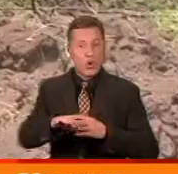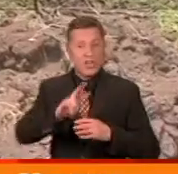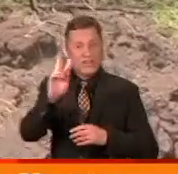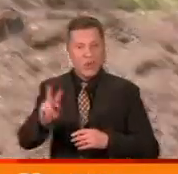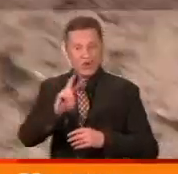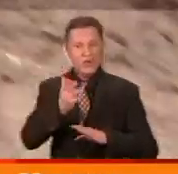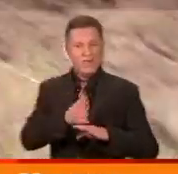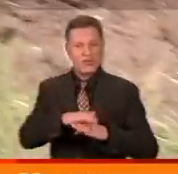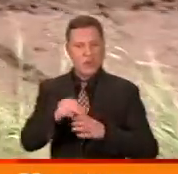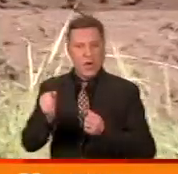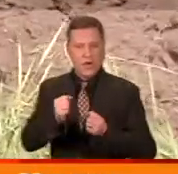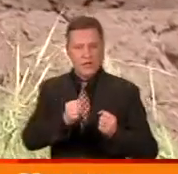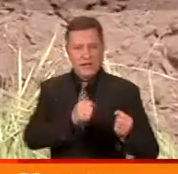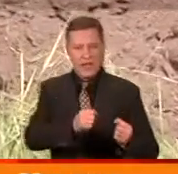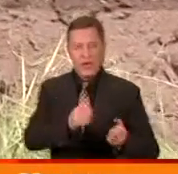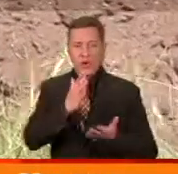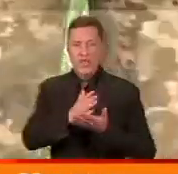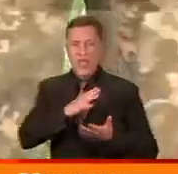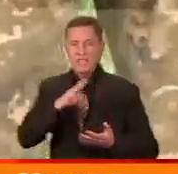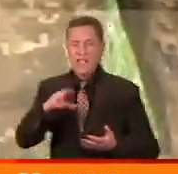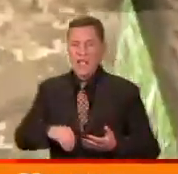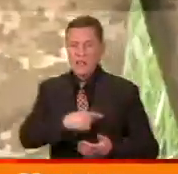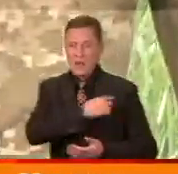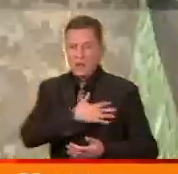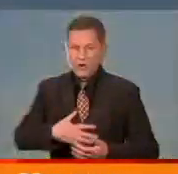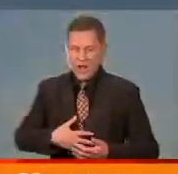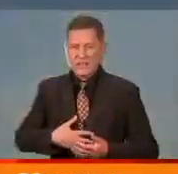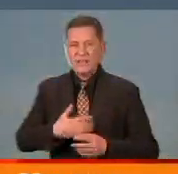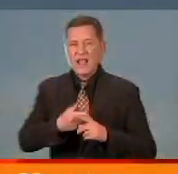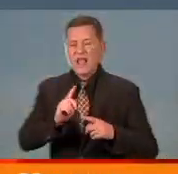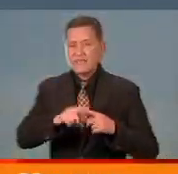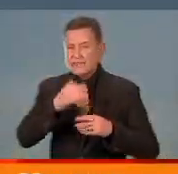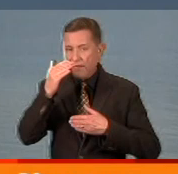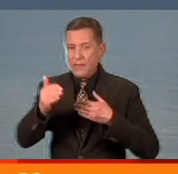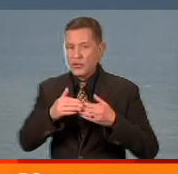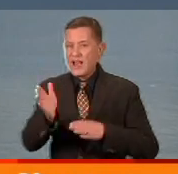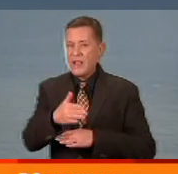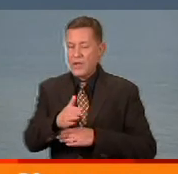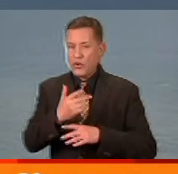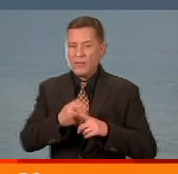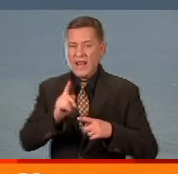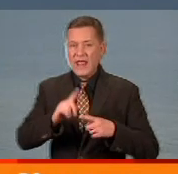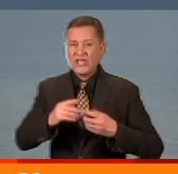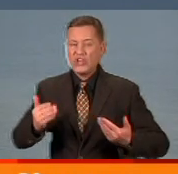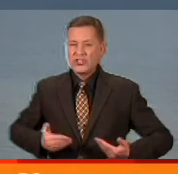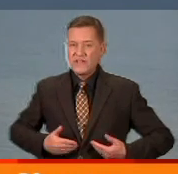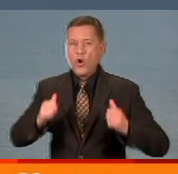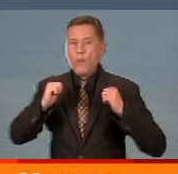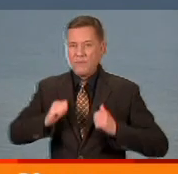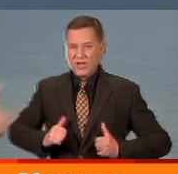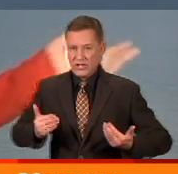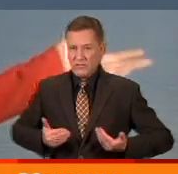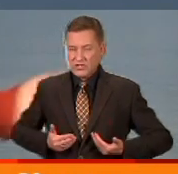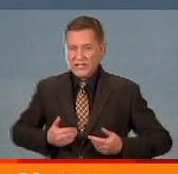2 годин з важкої артилерії. Є і загиблі, і поранені. Це зовсім неподалік Маріуполя, який, здається, живе цілком мирним